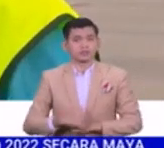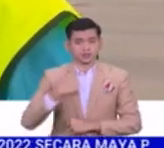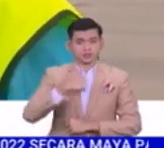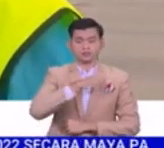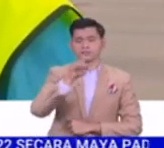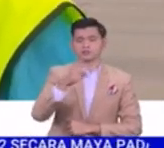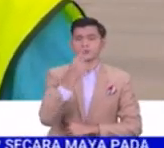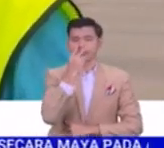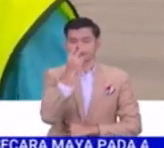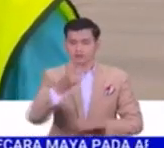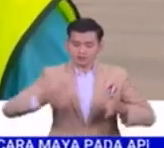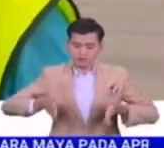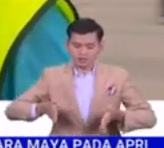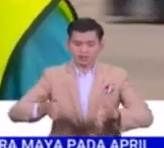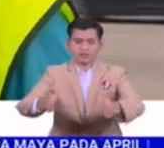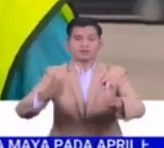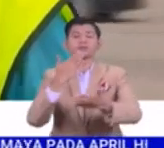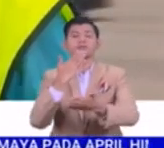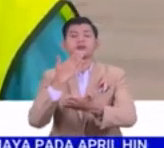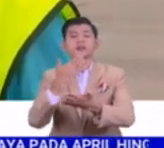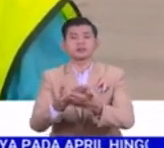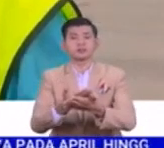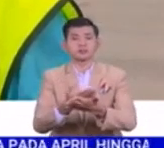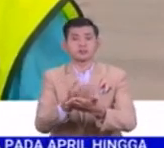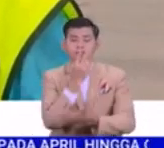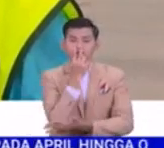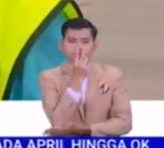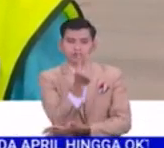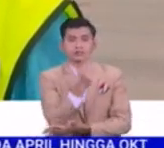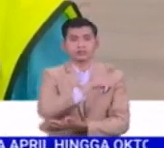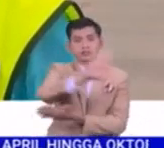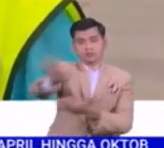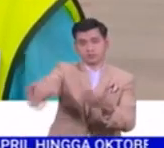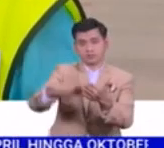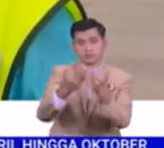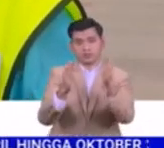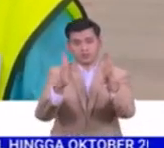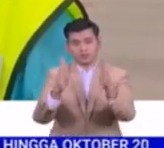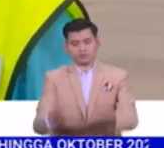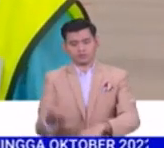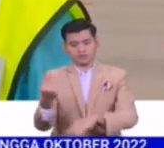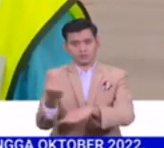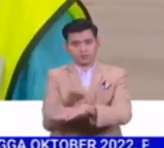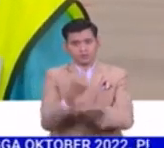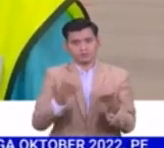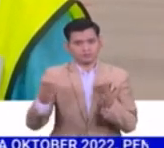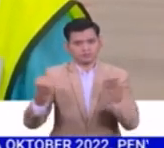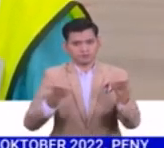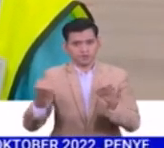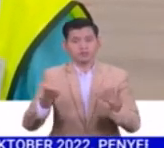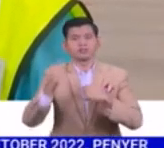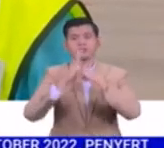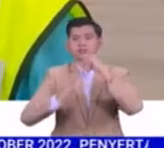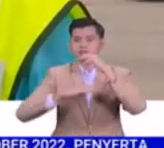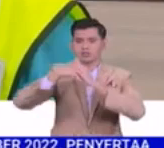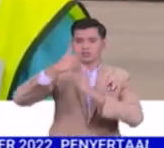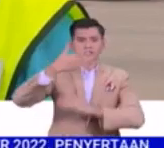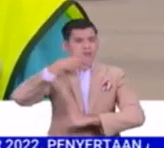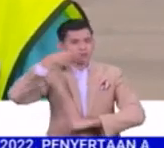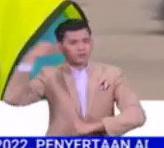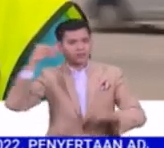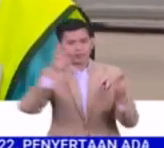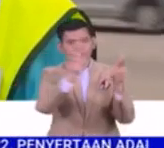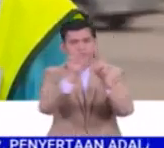keadaan highway lebuh raya kami dalam keadaan yang baik untuk pastikan para pengguna lebuh raya mendapat keselesaan semasa perjalanan pulang ke